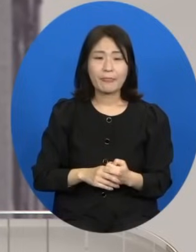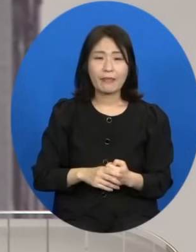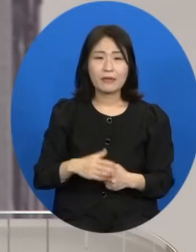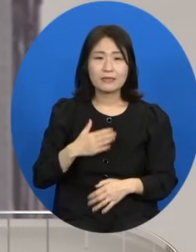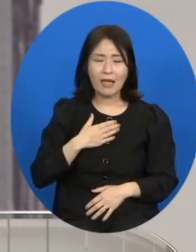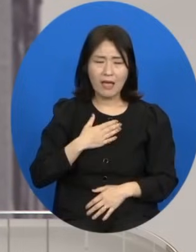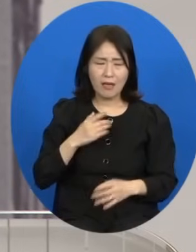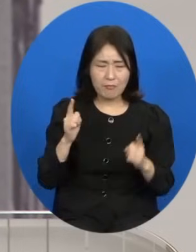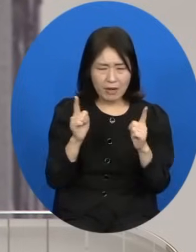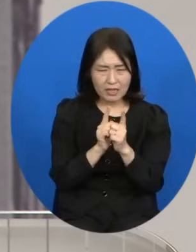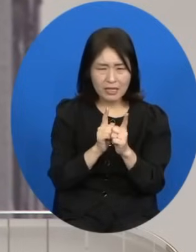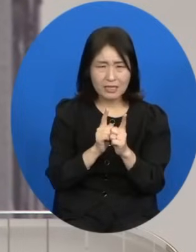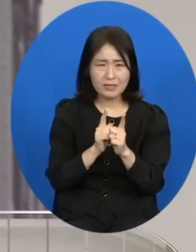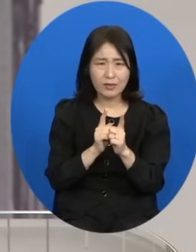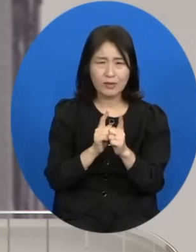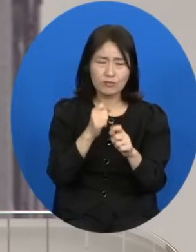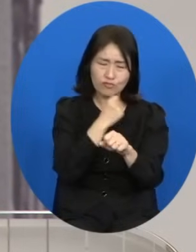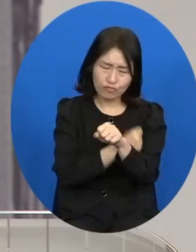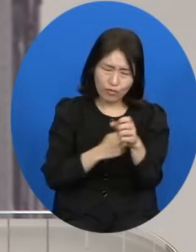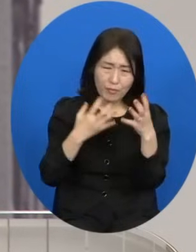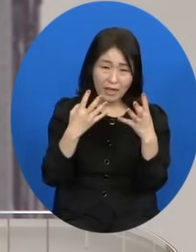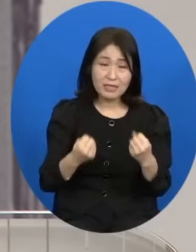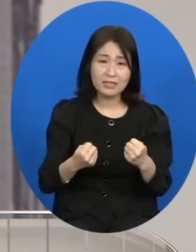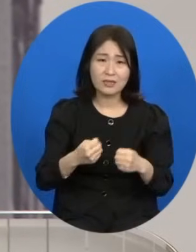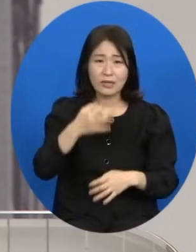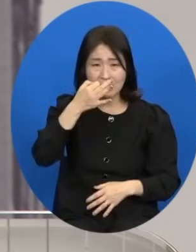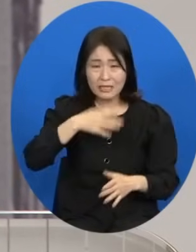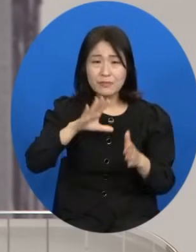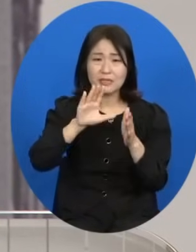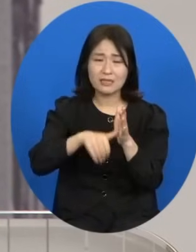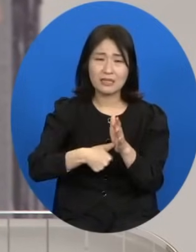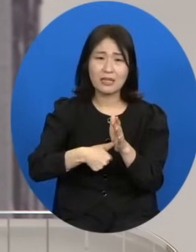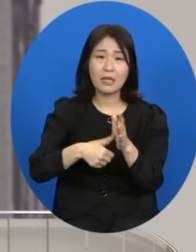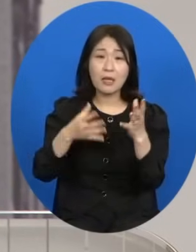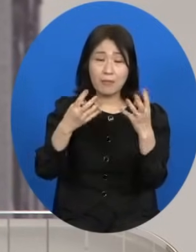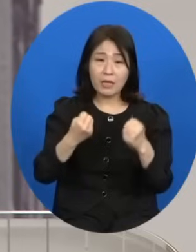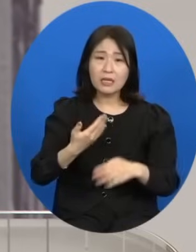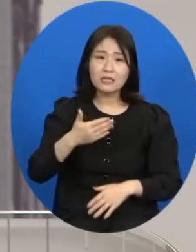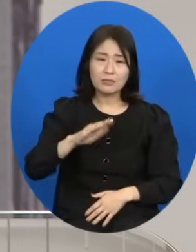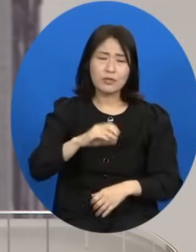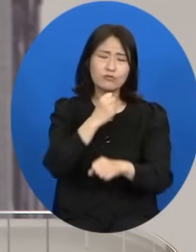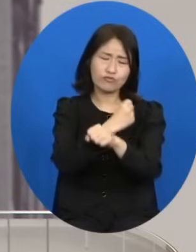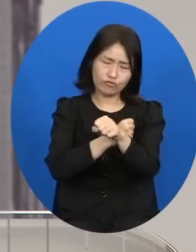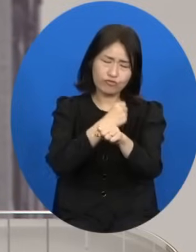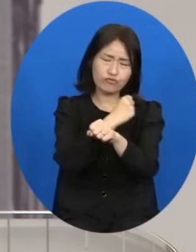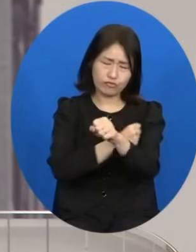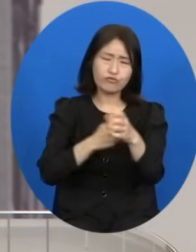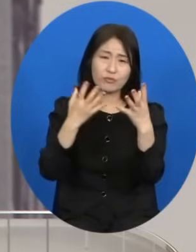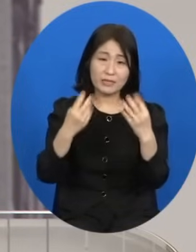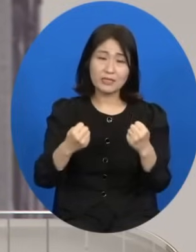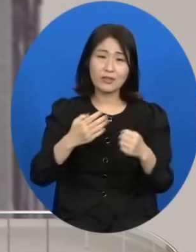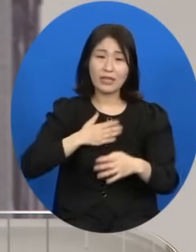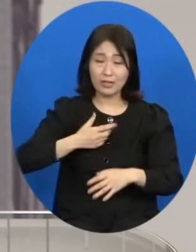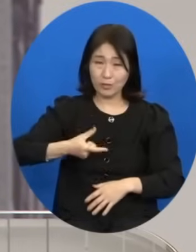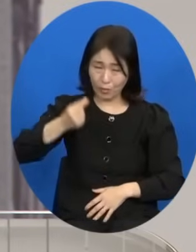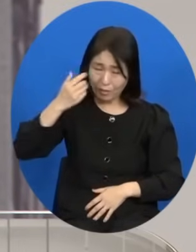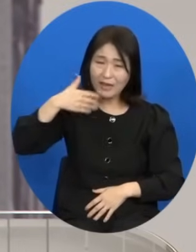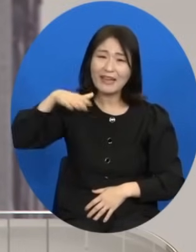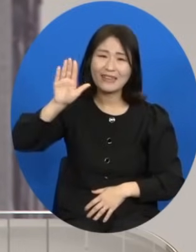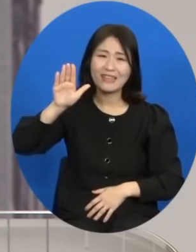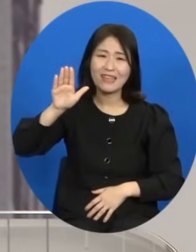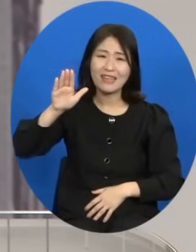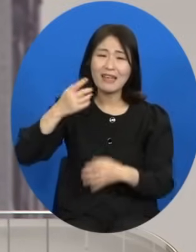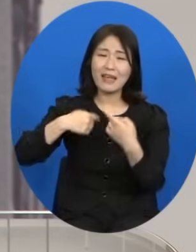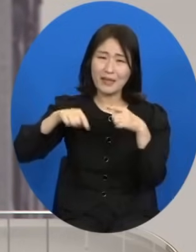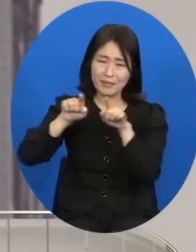많았어 참 힘든 시간 많았는데 참수가 많아서 너무 고생 많았어 곧 따라갈게 곧 다시